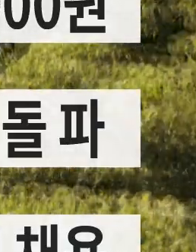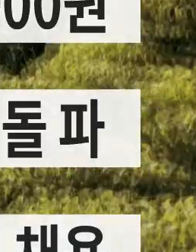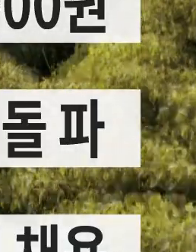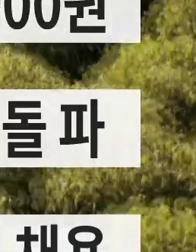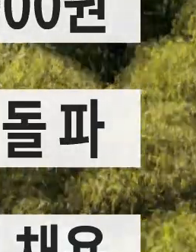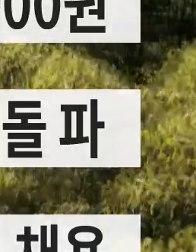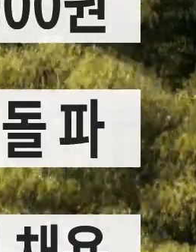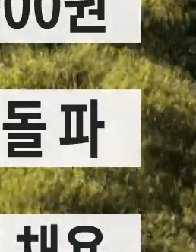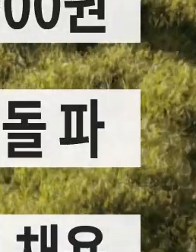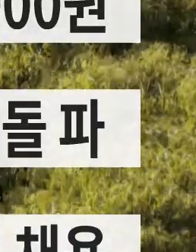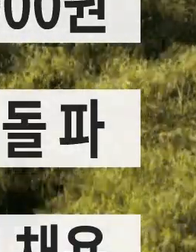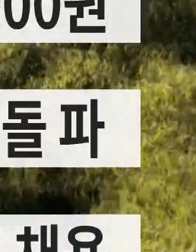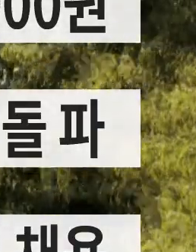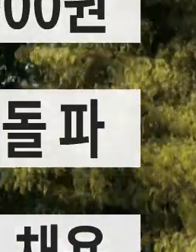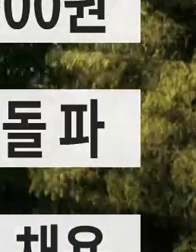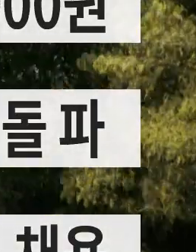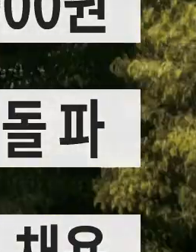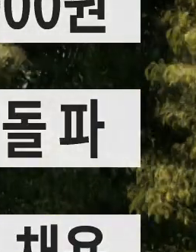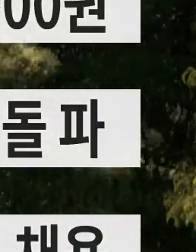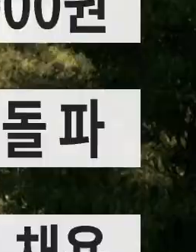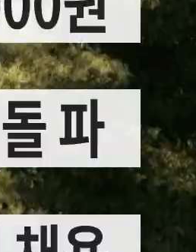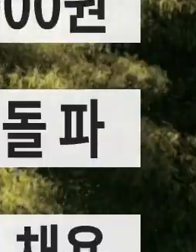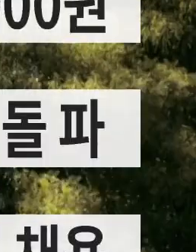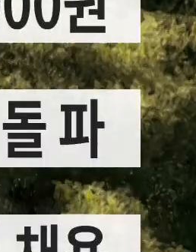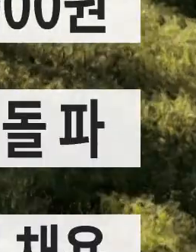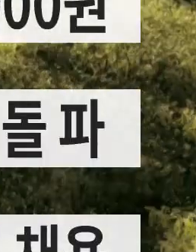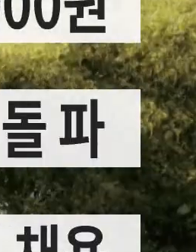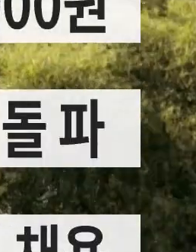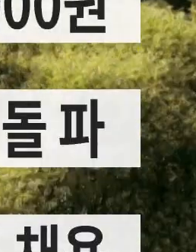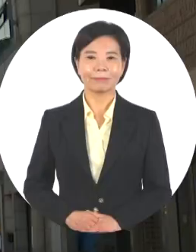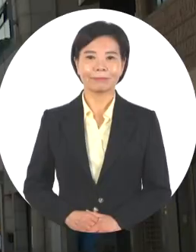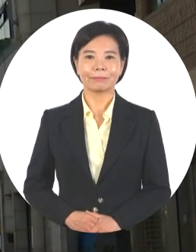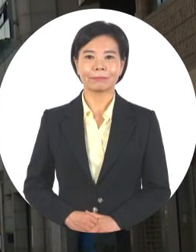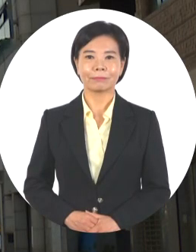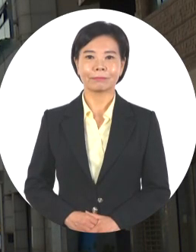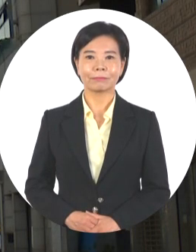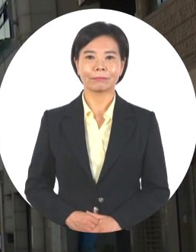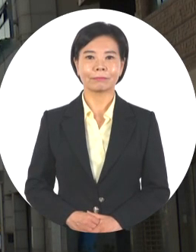제주 출신으로 지역 인재 고용 기반이 확보되고 있습니다.